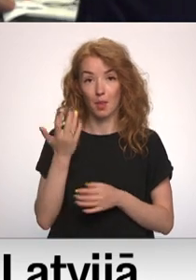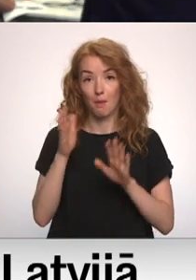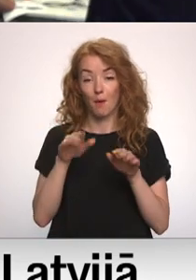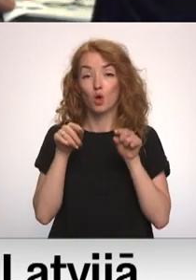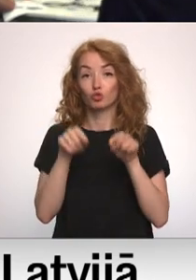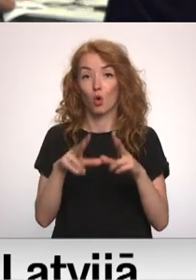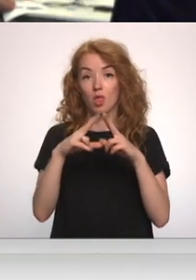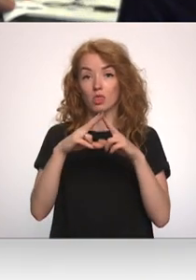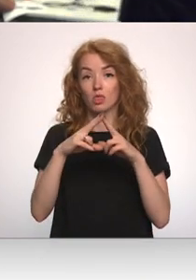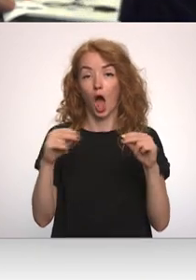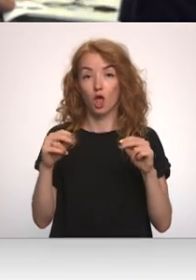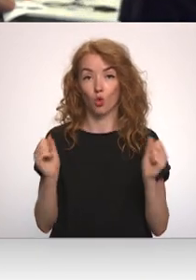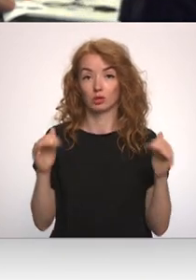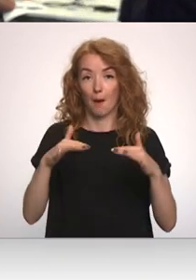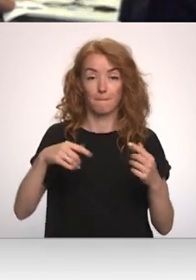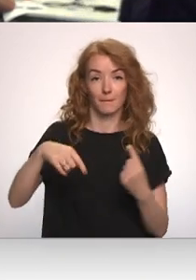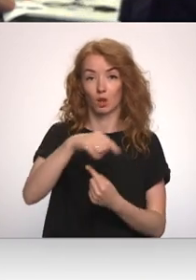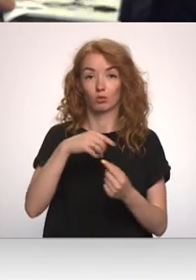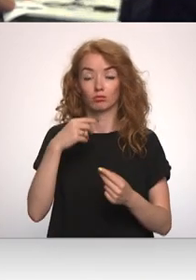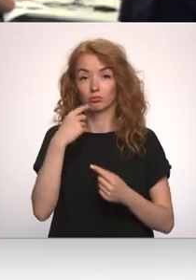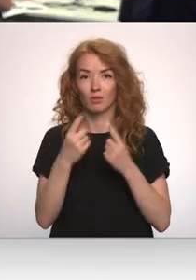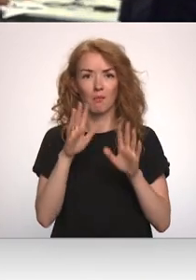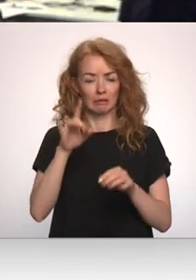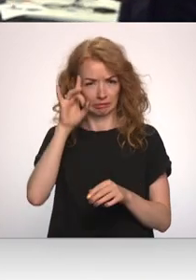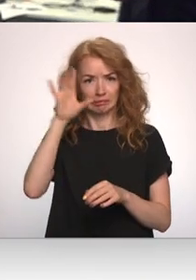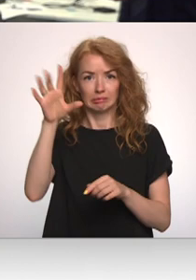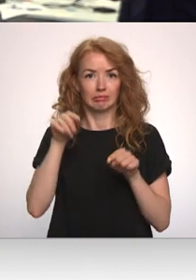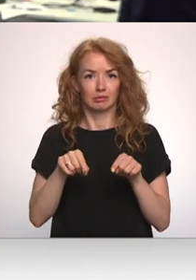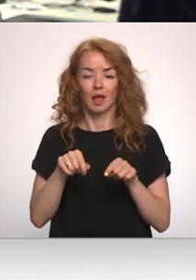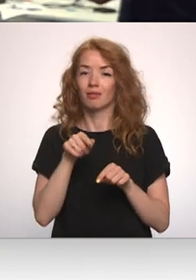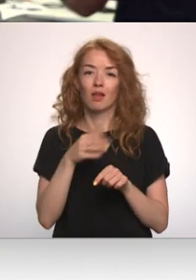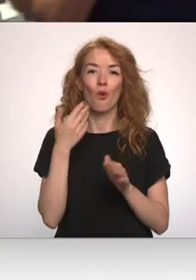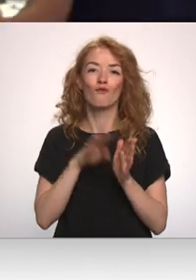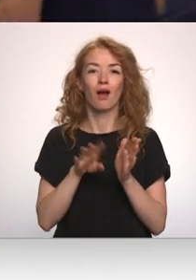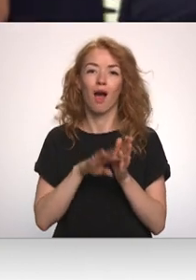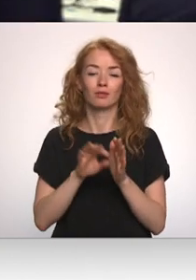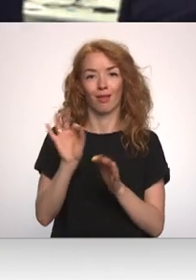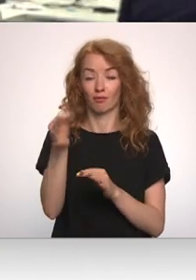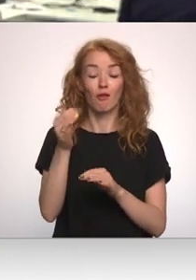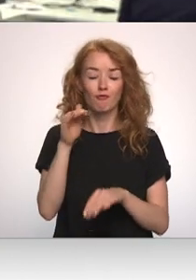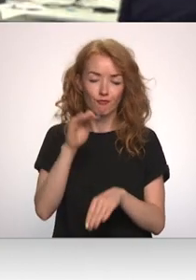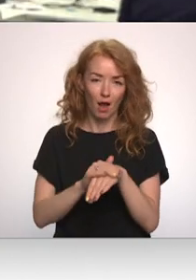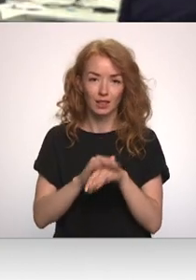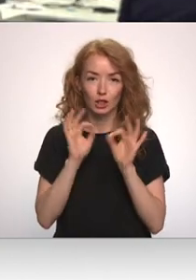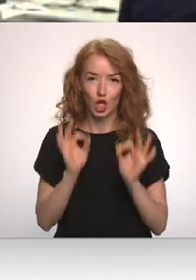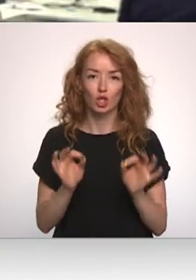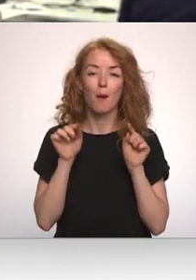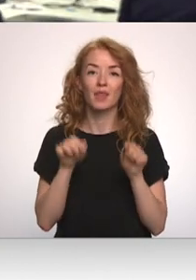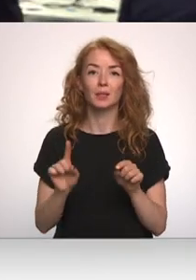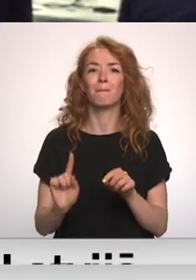šo NATO samitu runā kā par vēsturisku samitu, tā nav tikai koķetēšana. Jo faktiski tas ir pirmais NATO